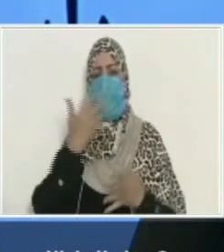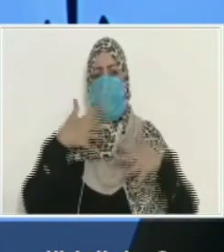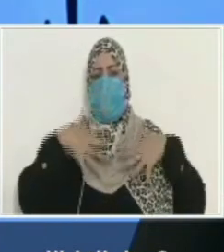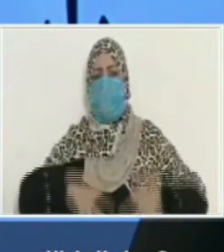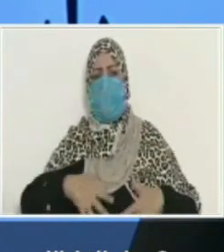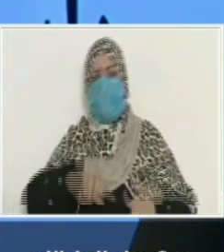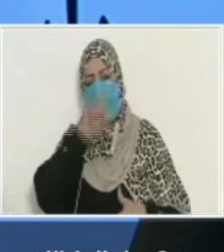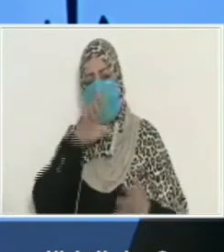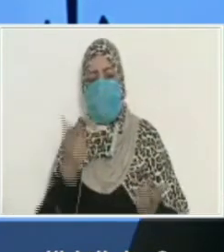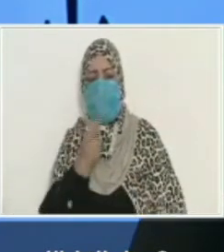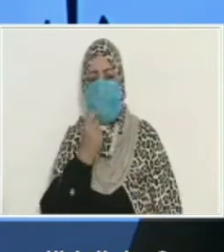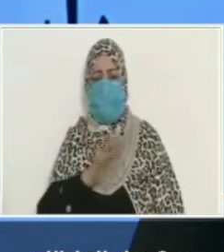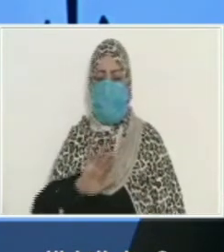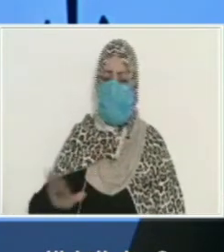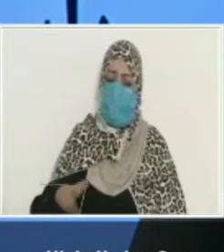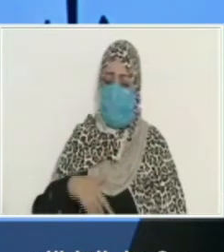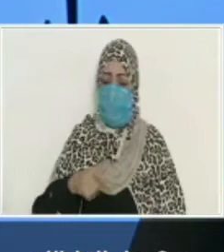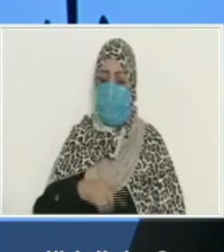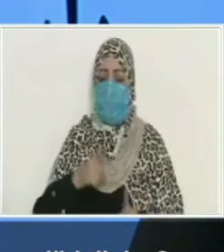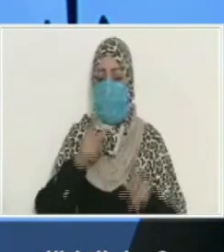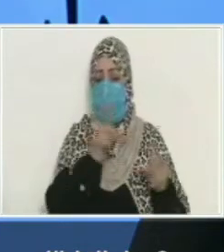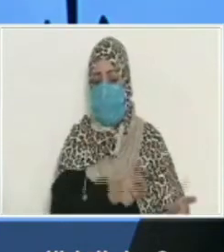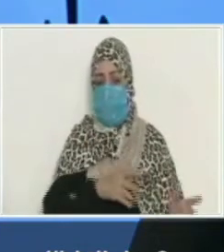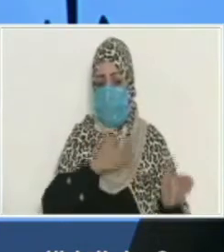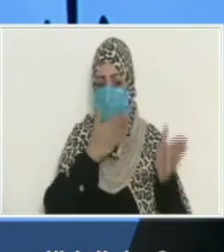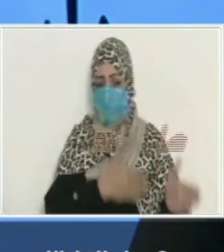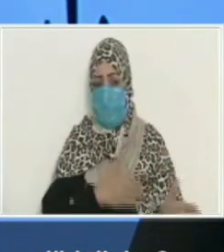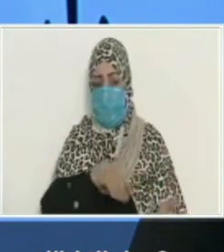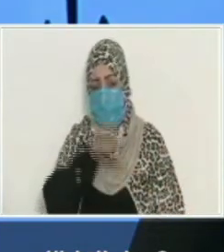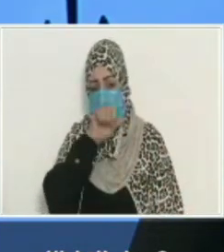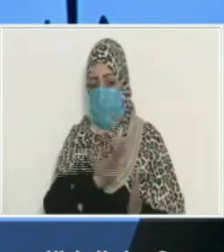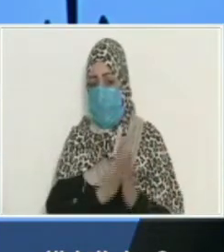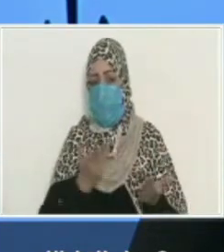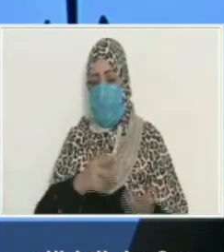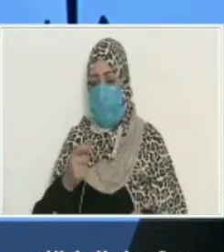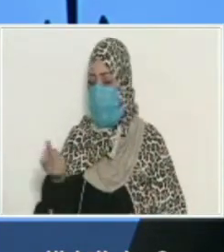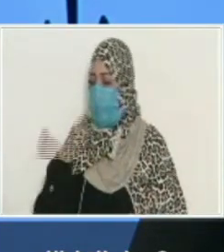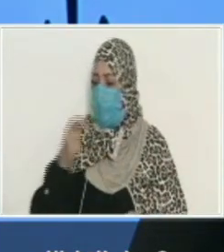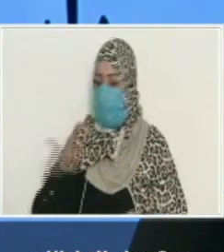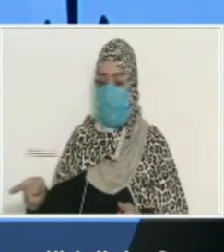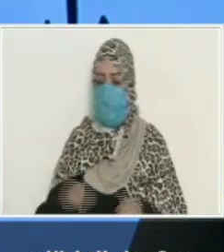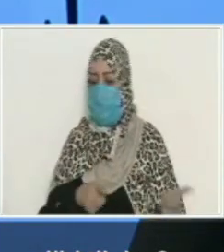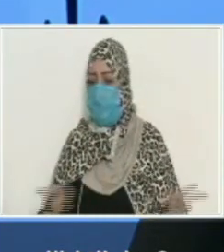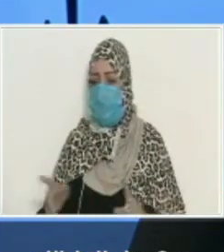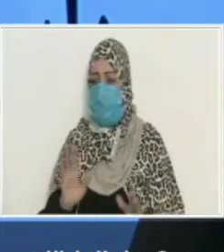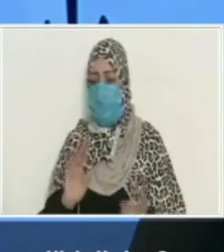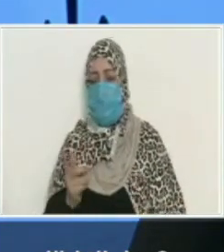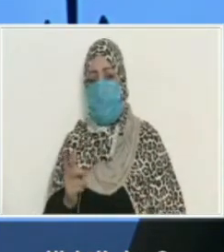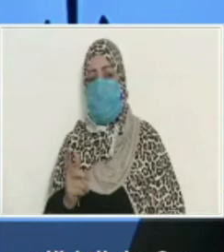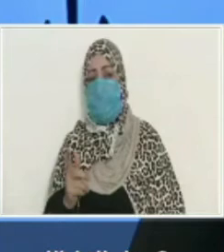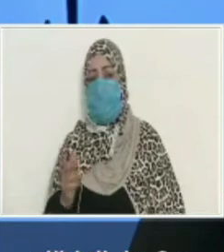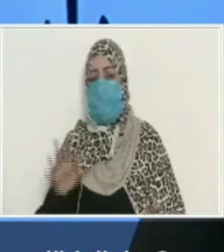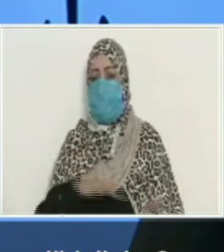كلام الطبيب؟ هل هو مسألة كالإشكال أو ذكر أو رده، وأقول والله أعلم في مثل هذا أن